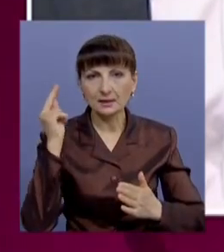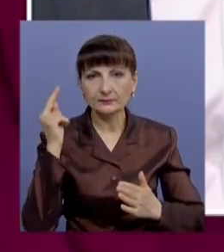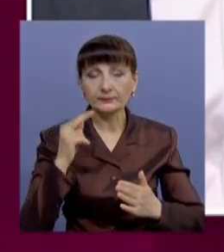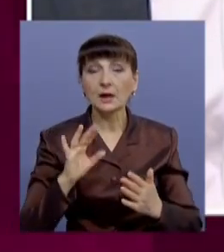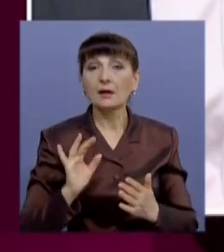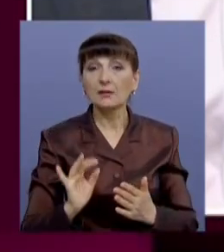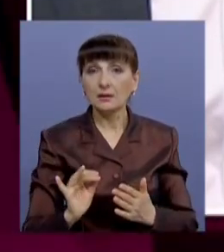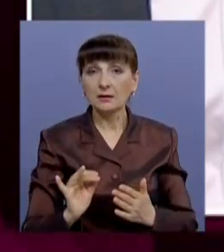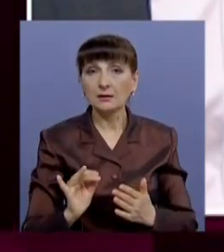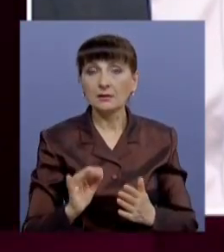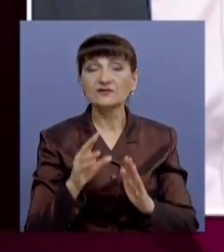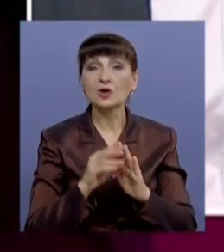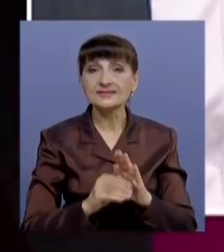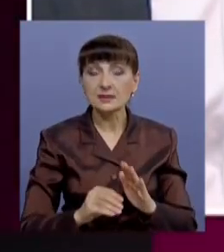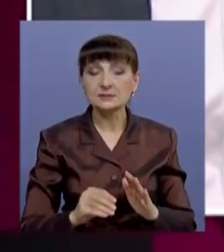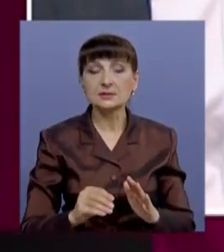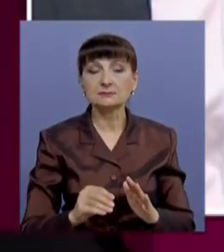И в частности,